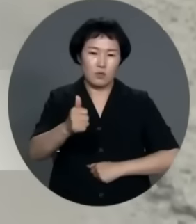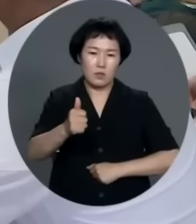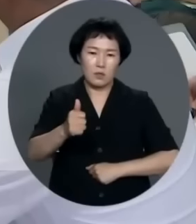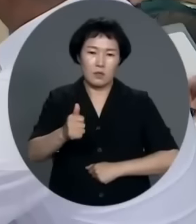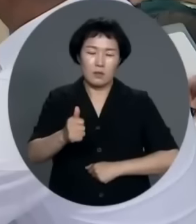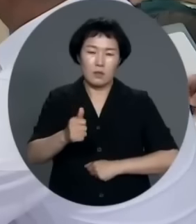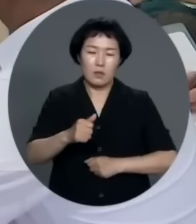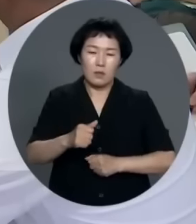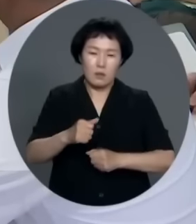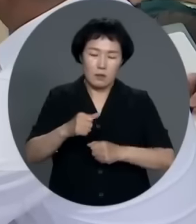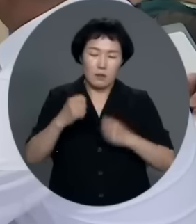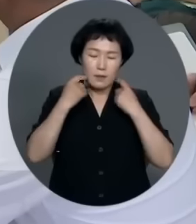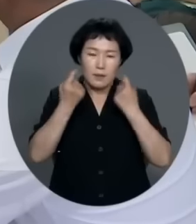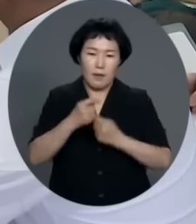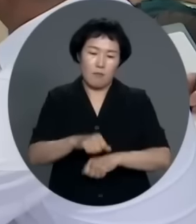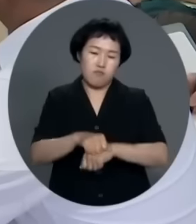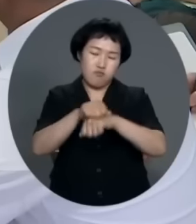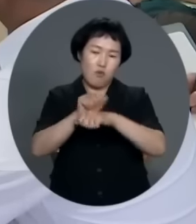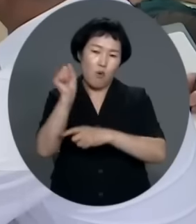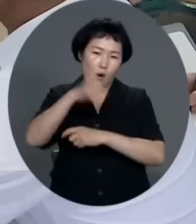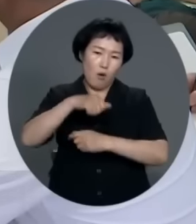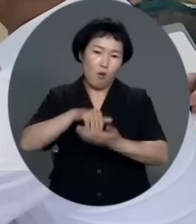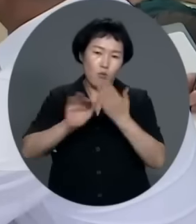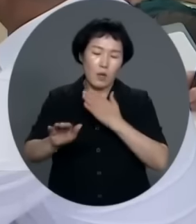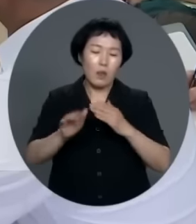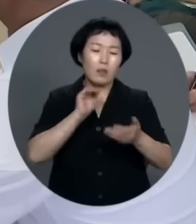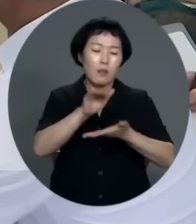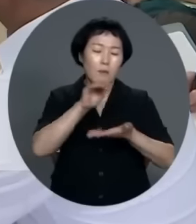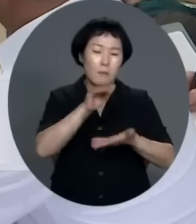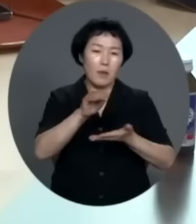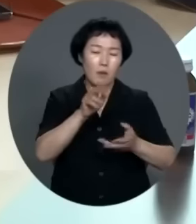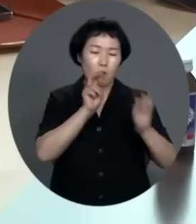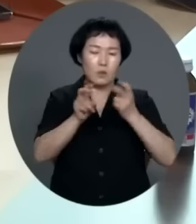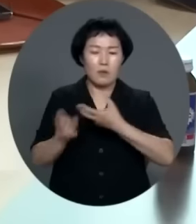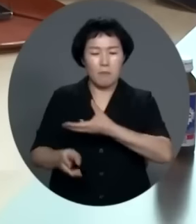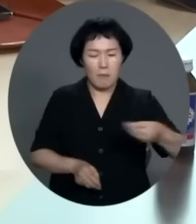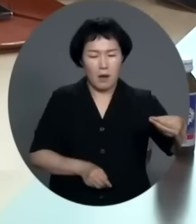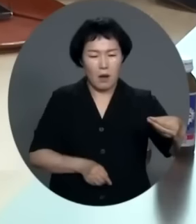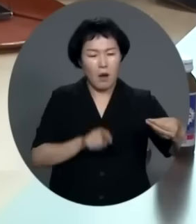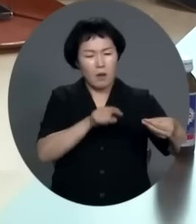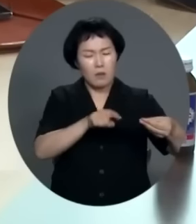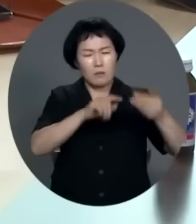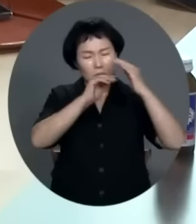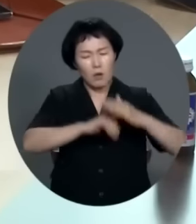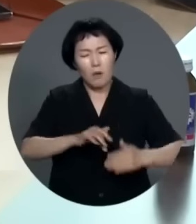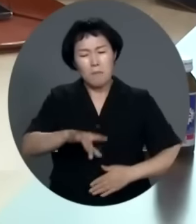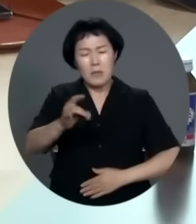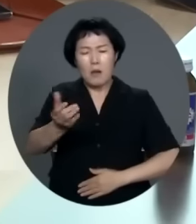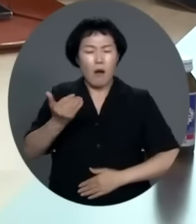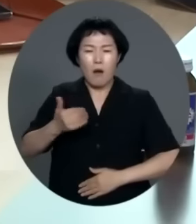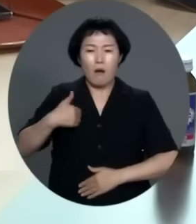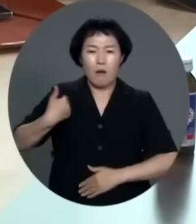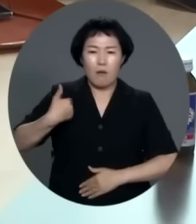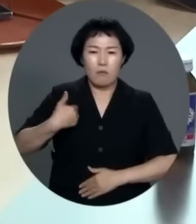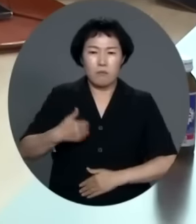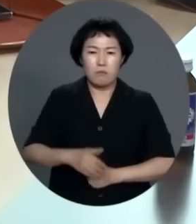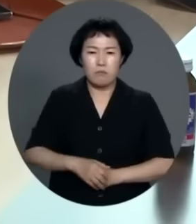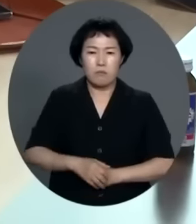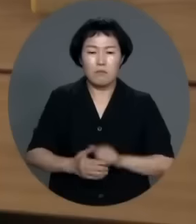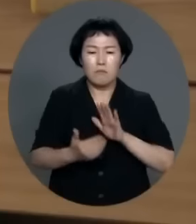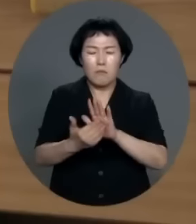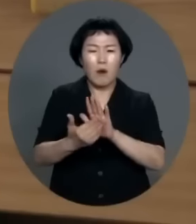물류 터미널로 운영하는 택배 업체에 임대를 줬는데 이걸 미리 알 수도 막을 방법도 없기